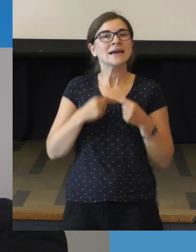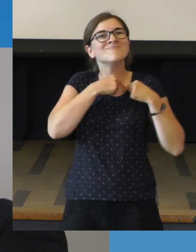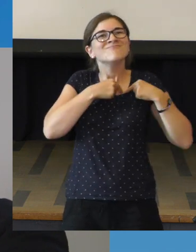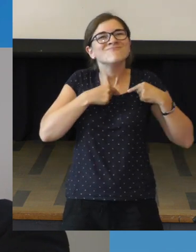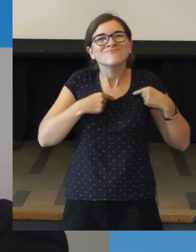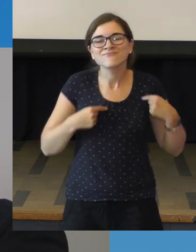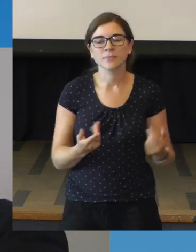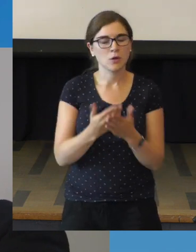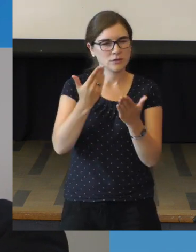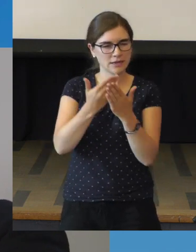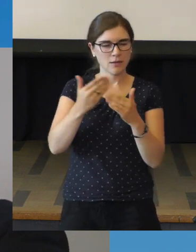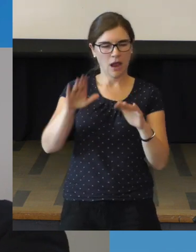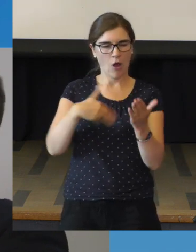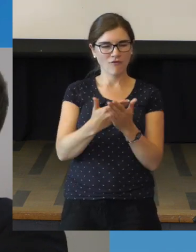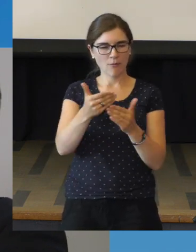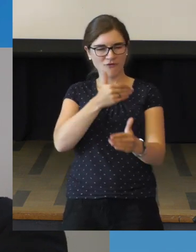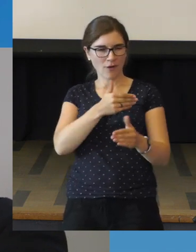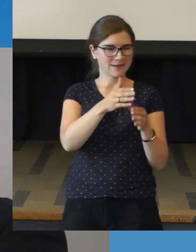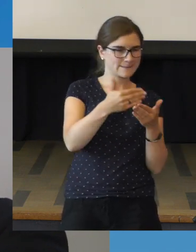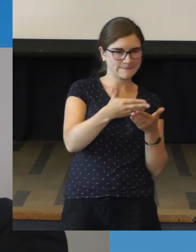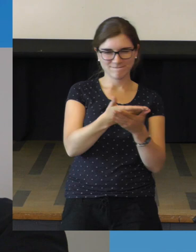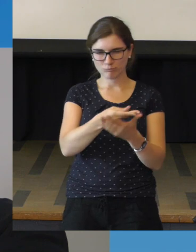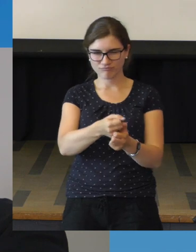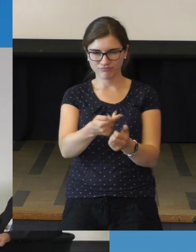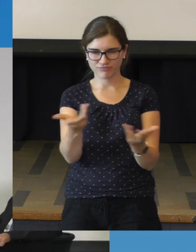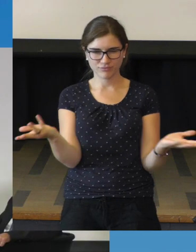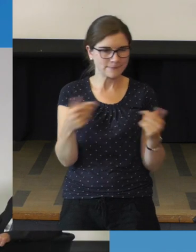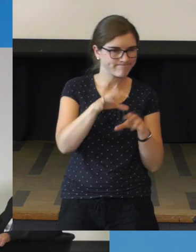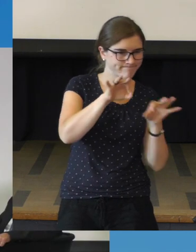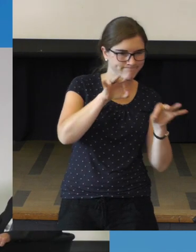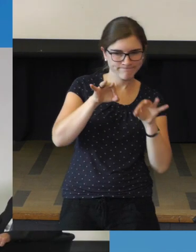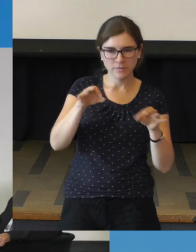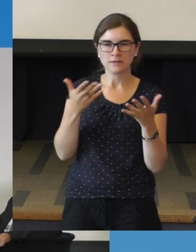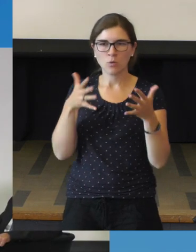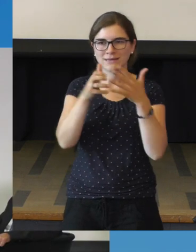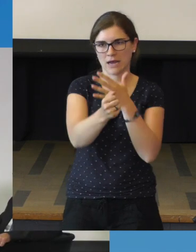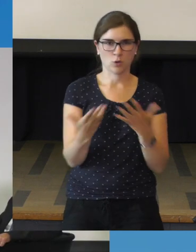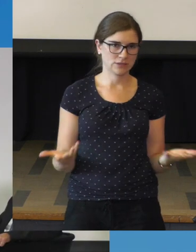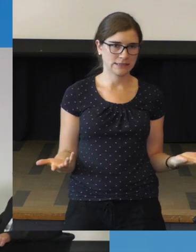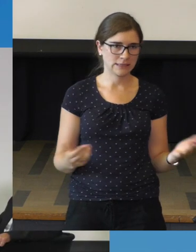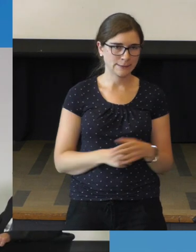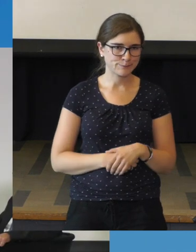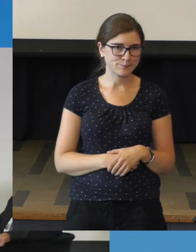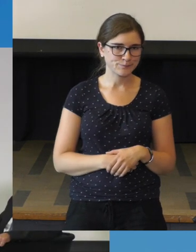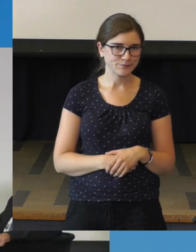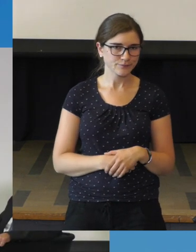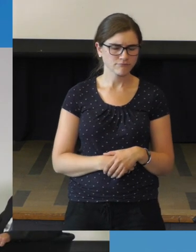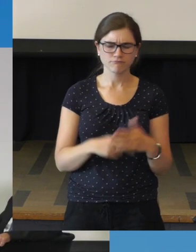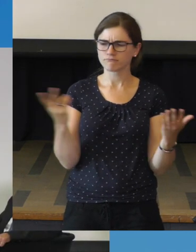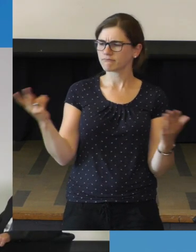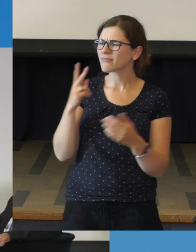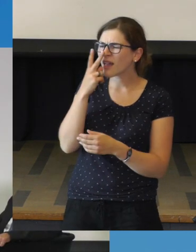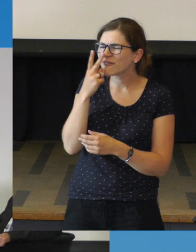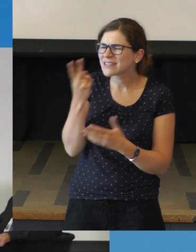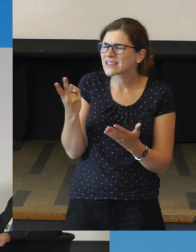Aufgabe, dies im Vorfeld herauszubekommen und entsprechende Diagnostik durchzuführen. Gibt es denn